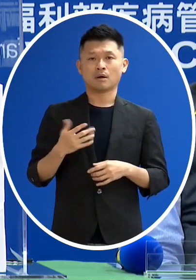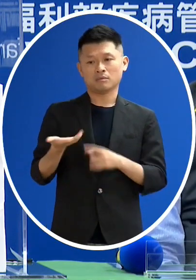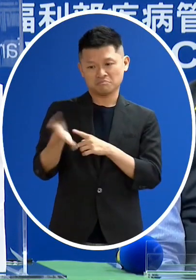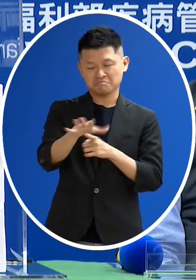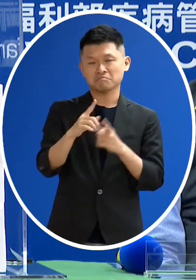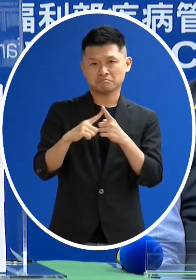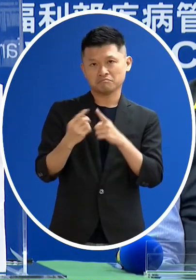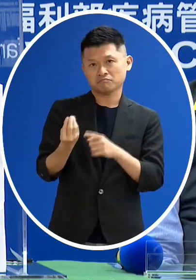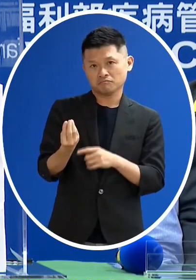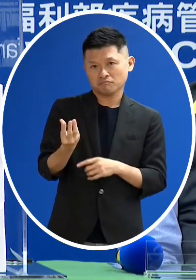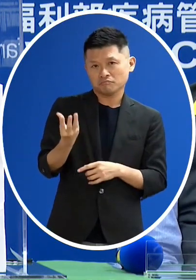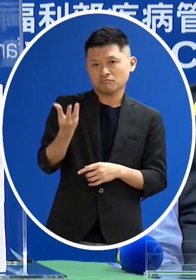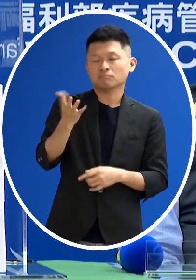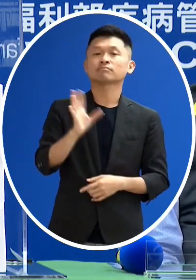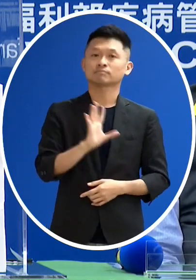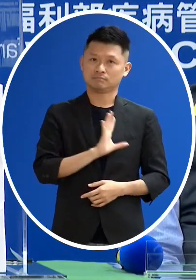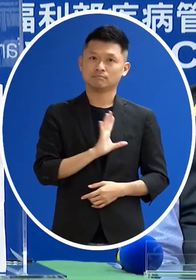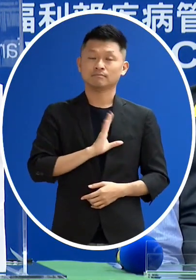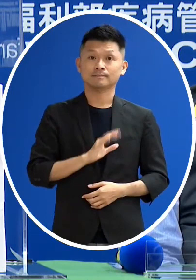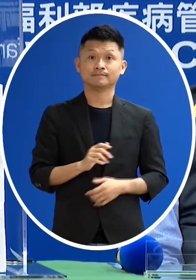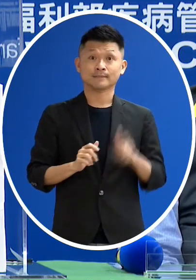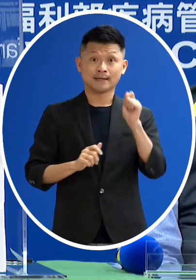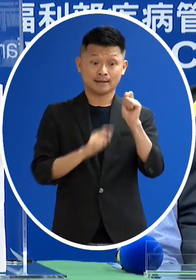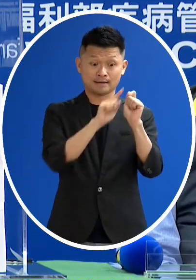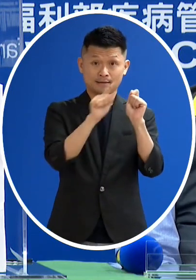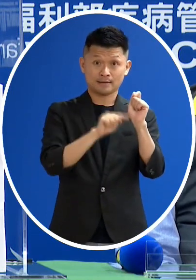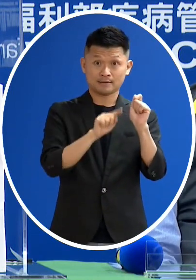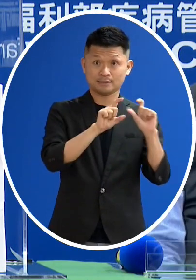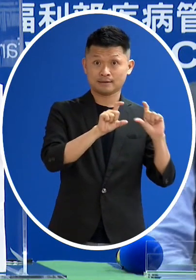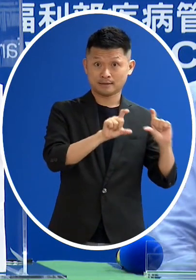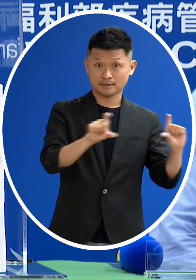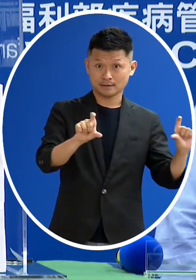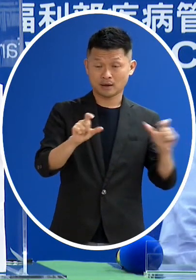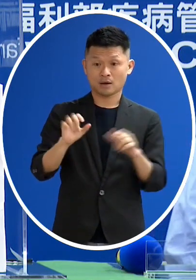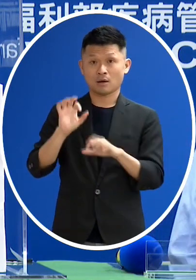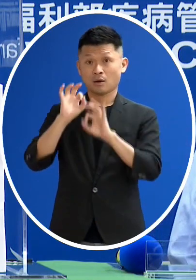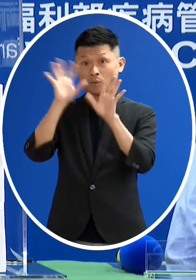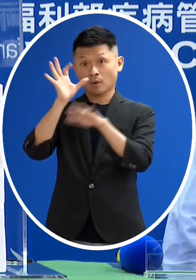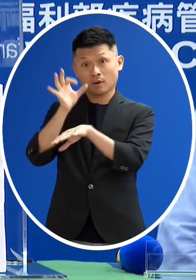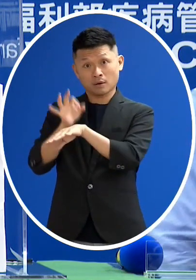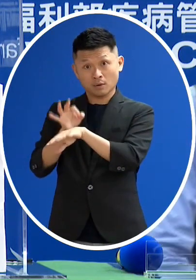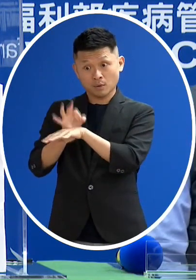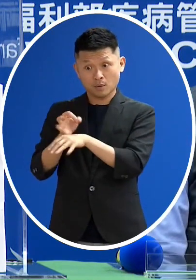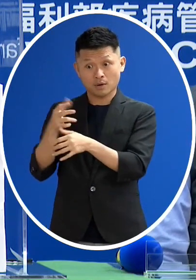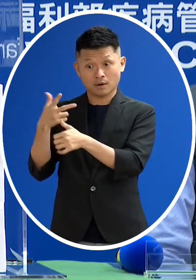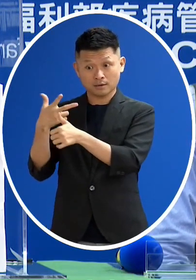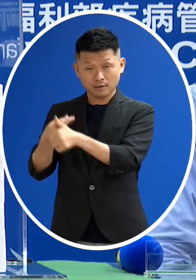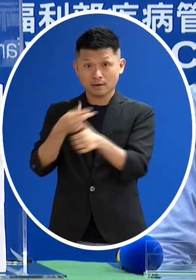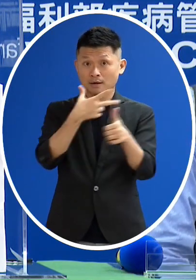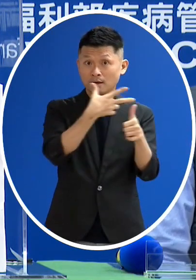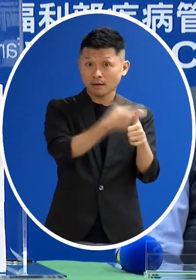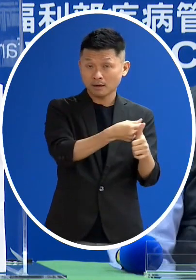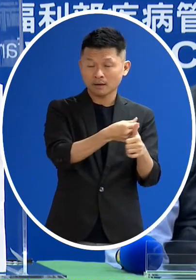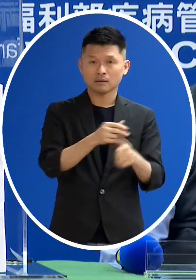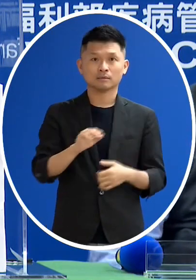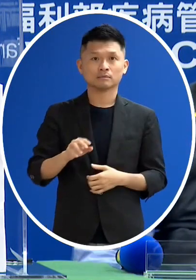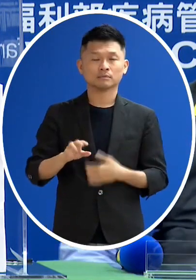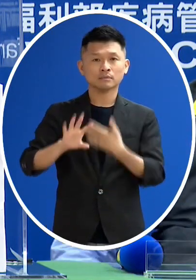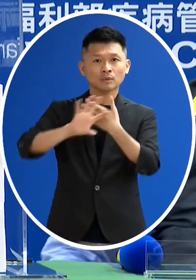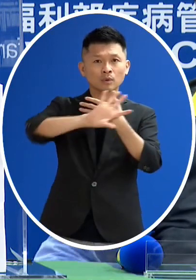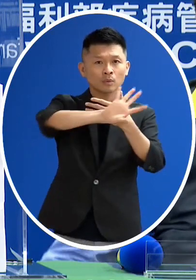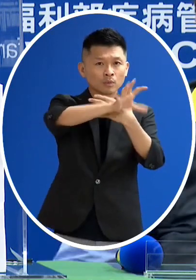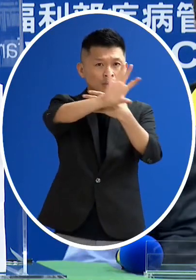那我们看看，就是说以这个 AZ 的情况或者以辉瑞的情况来看，在这几个国家里